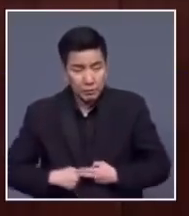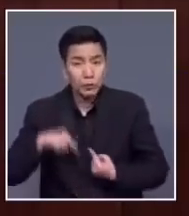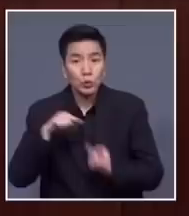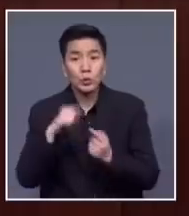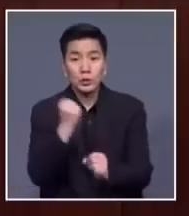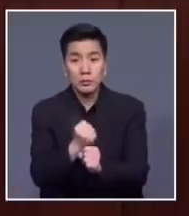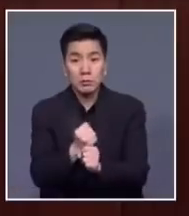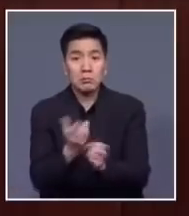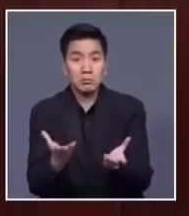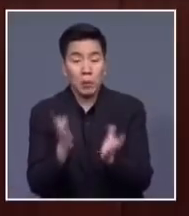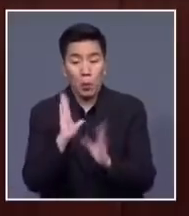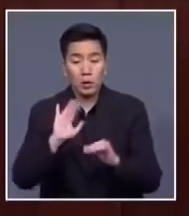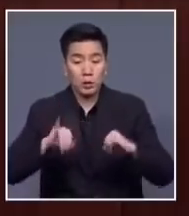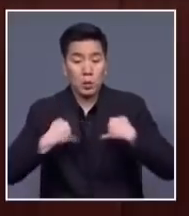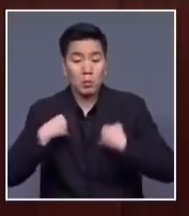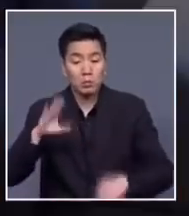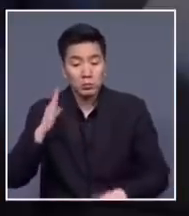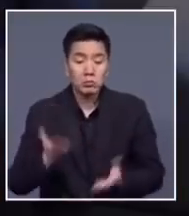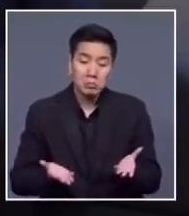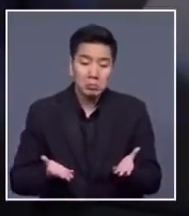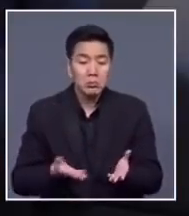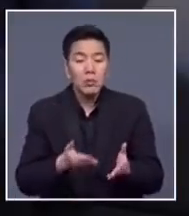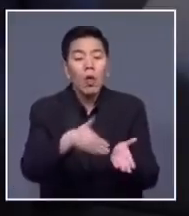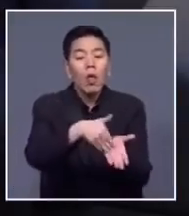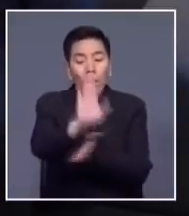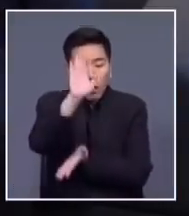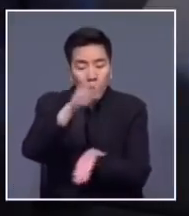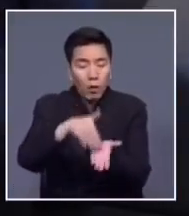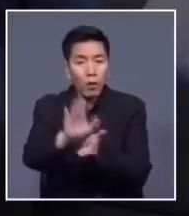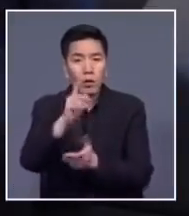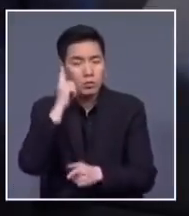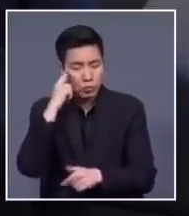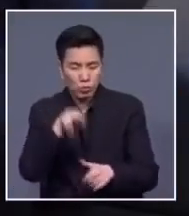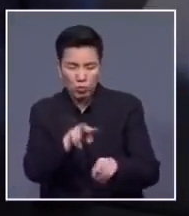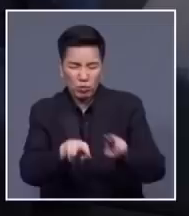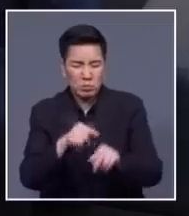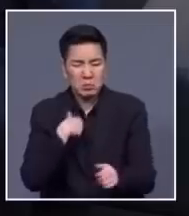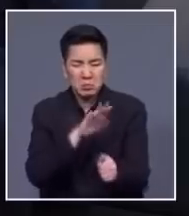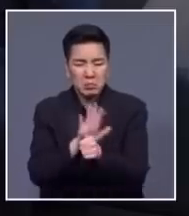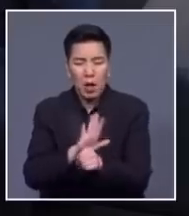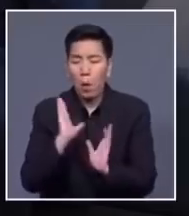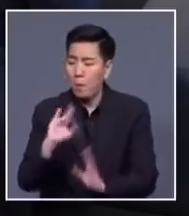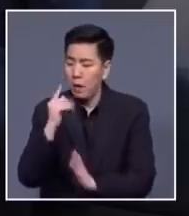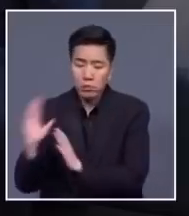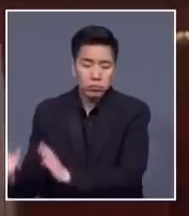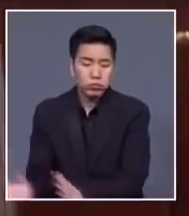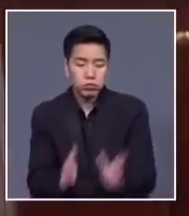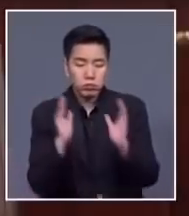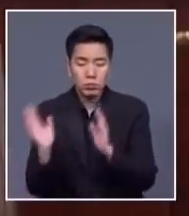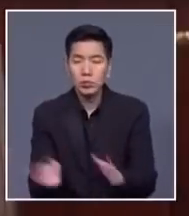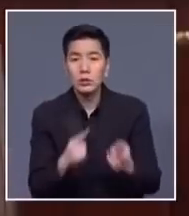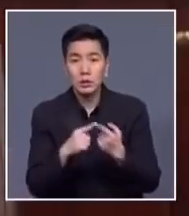การทำงานเนี่ยนายจ้างเขาก็แค่เชิญเราออก ครับ เพราะว่าเขาก็ไม่อยากดูแลแล้วเขาก็อยากจะได้แรงงานใหม่เข้ามาทำงานทดแทน